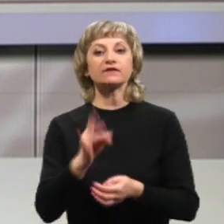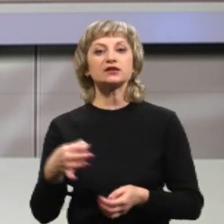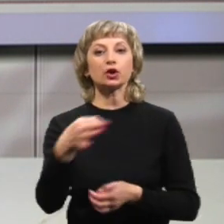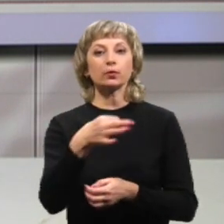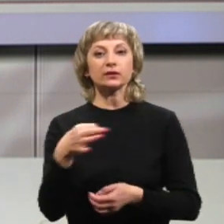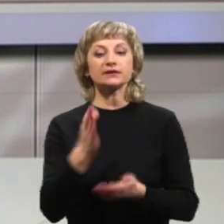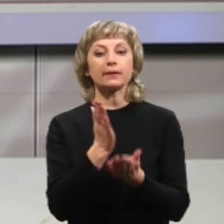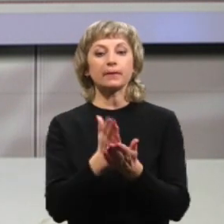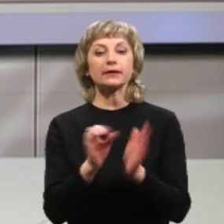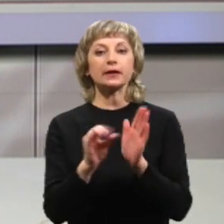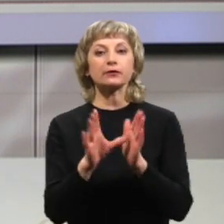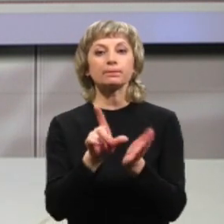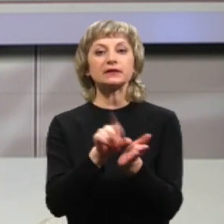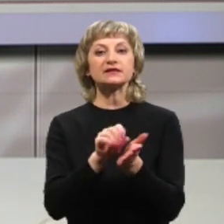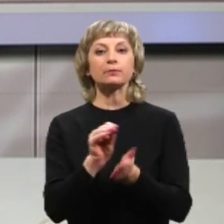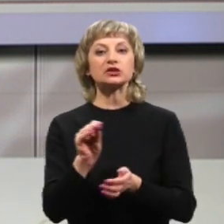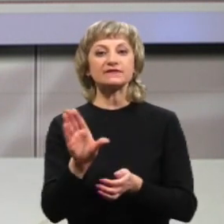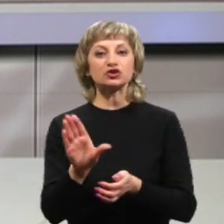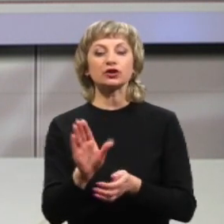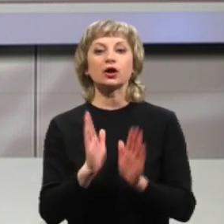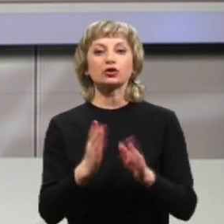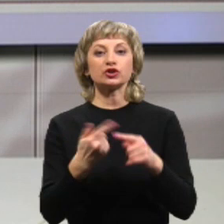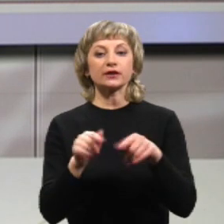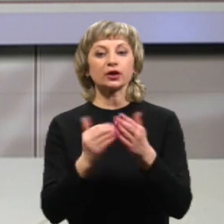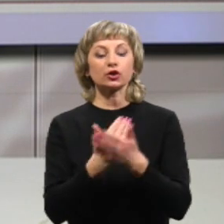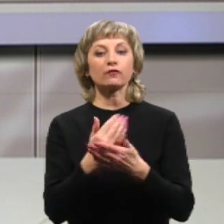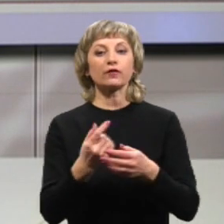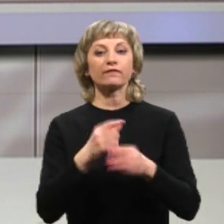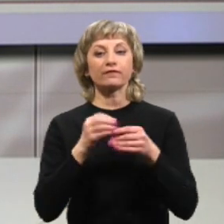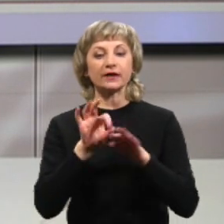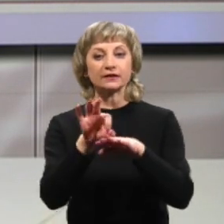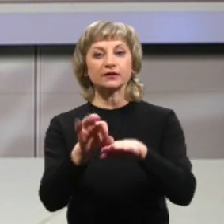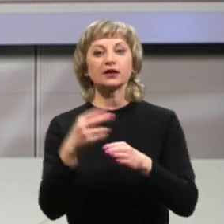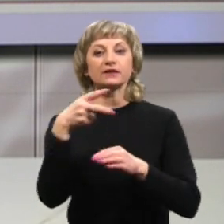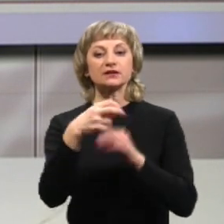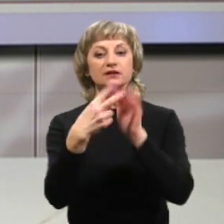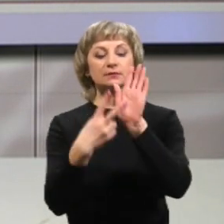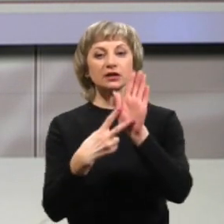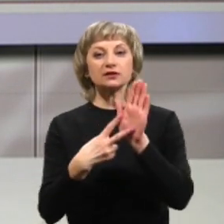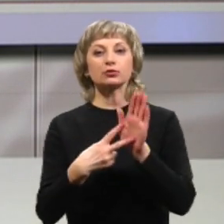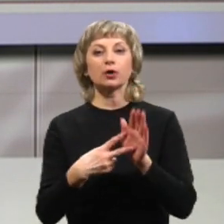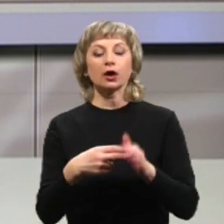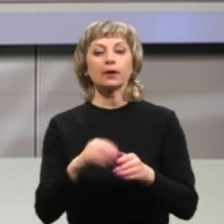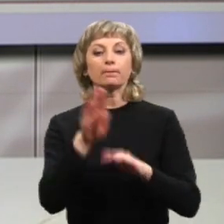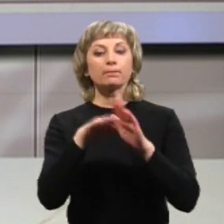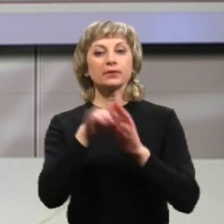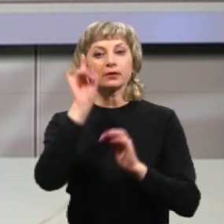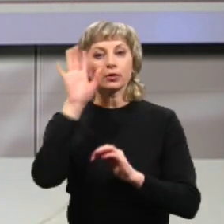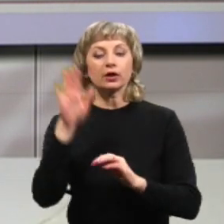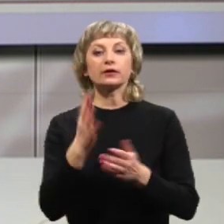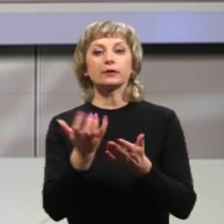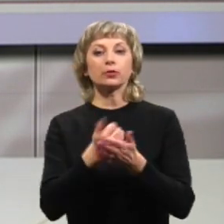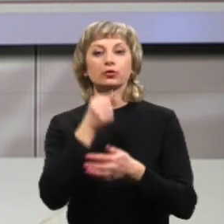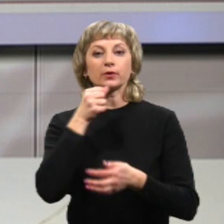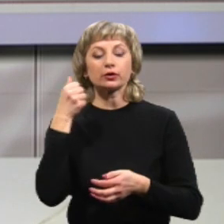області мають електронне пенсійне посвідчення. І хоча таке нововведення з'явилося ще у 2017-му, пік популярності воно набуло торік.